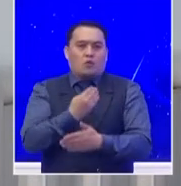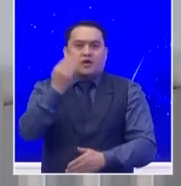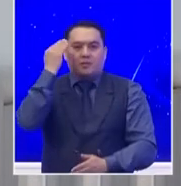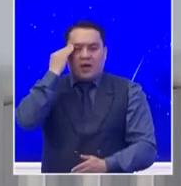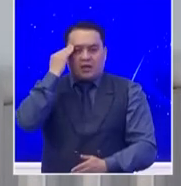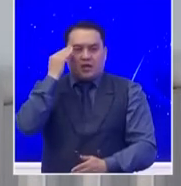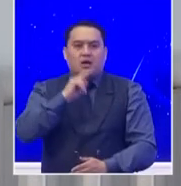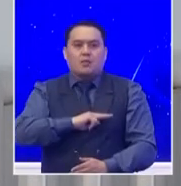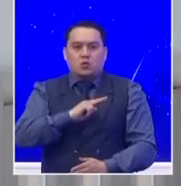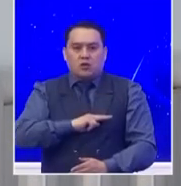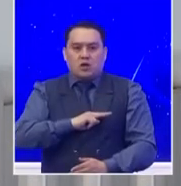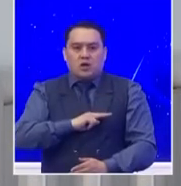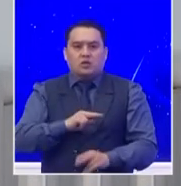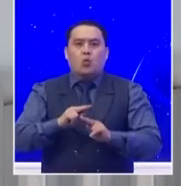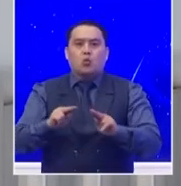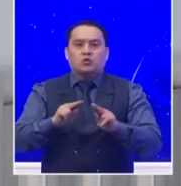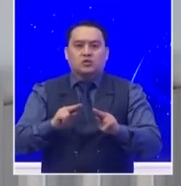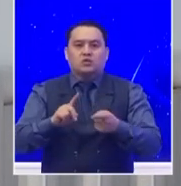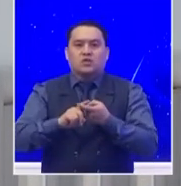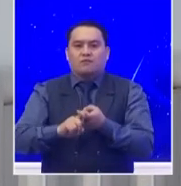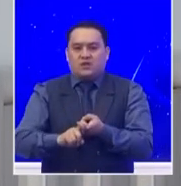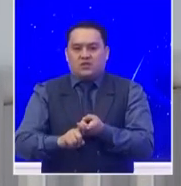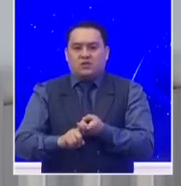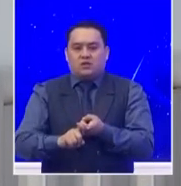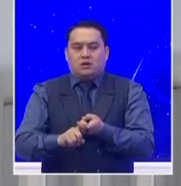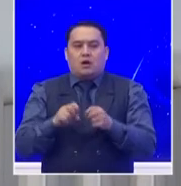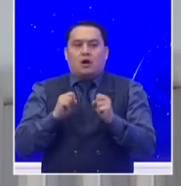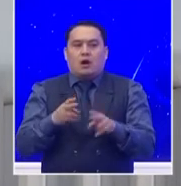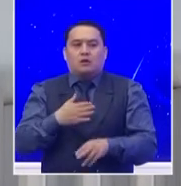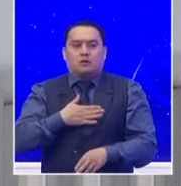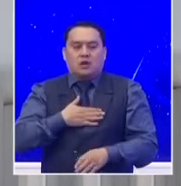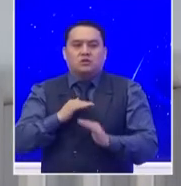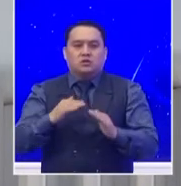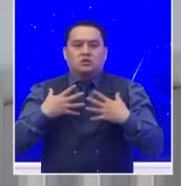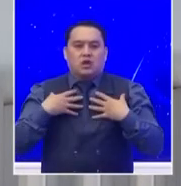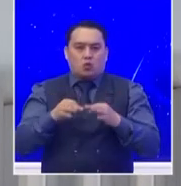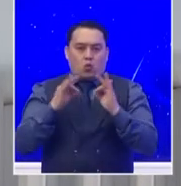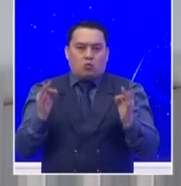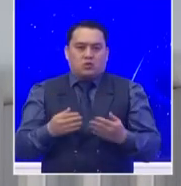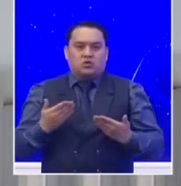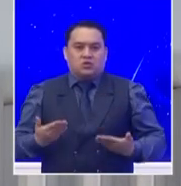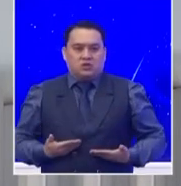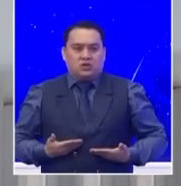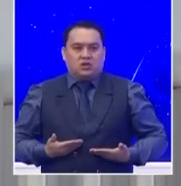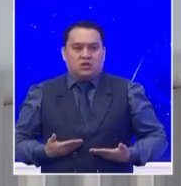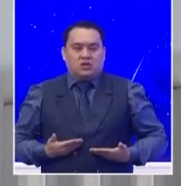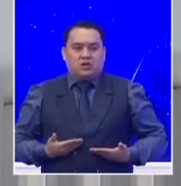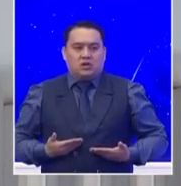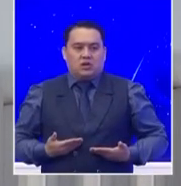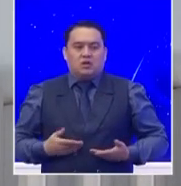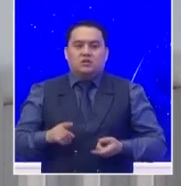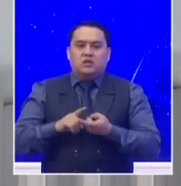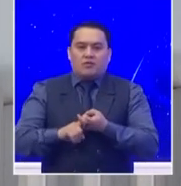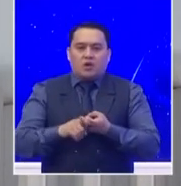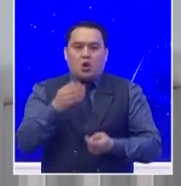в своей работе. Это учителя, от которых зависит, как наши дети относятся к здоровому образу жизни. Учителя, от которых